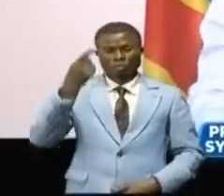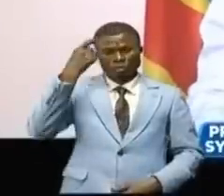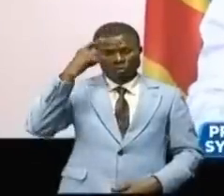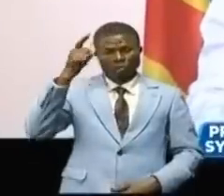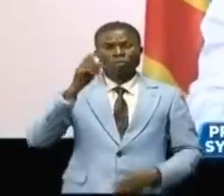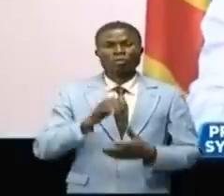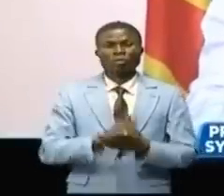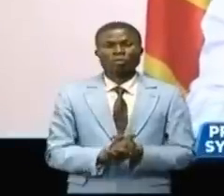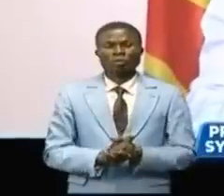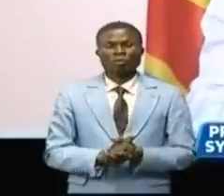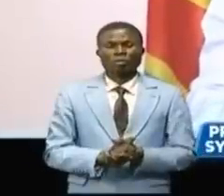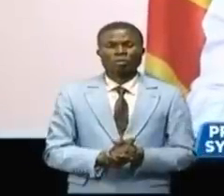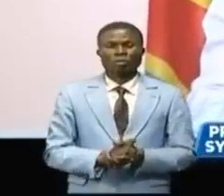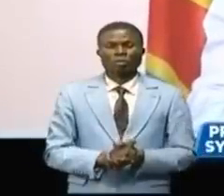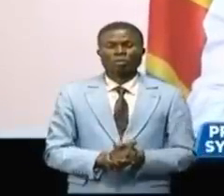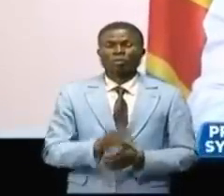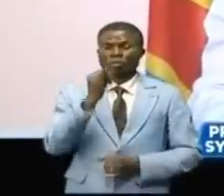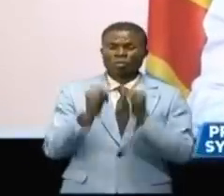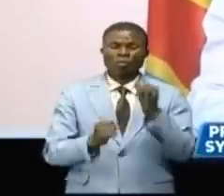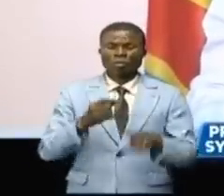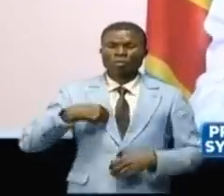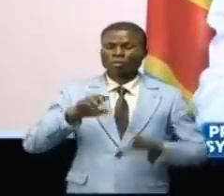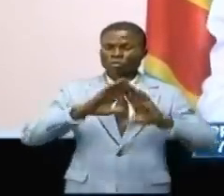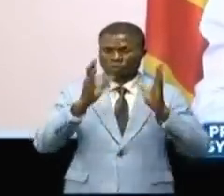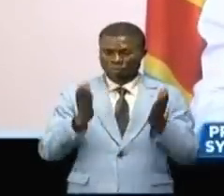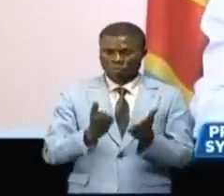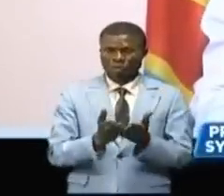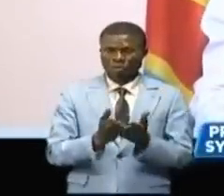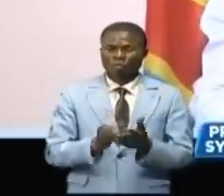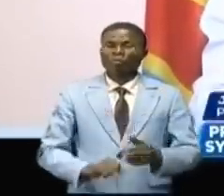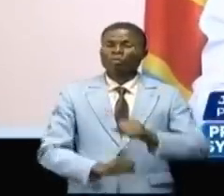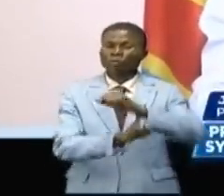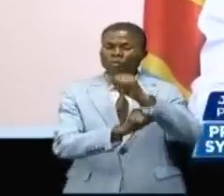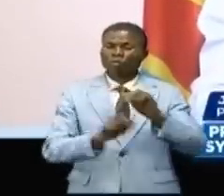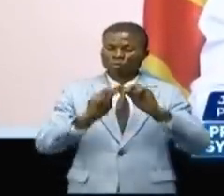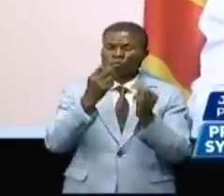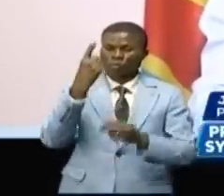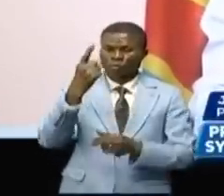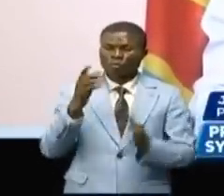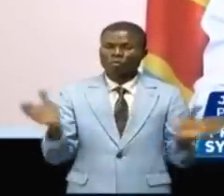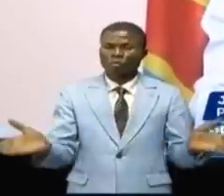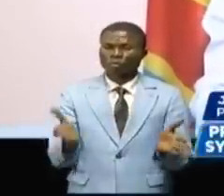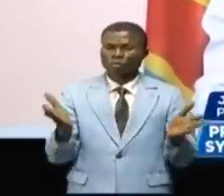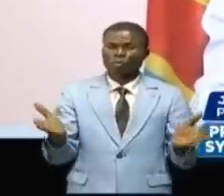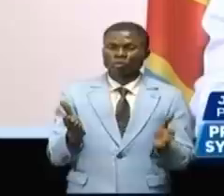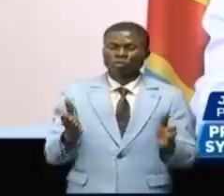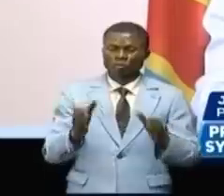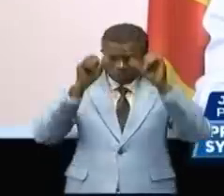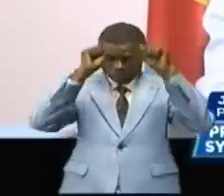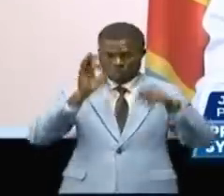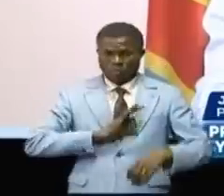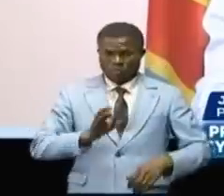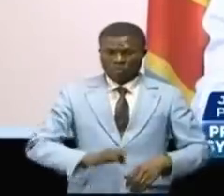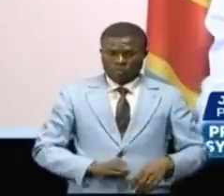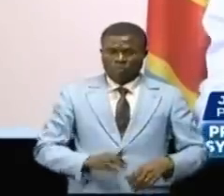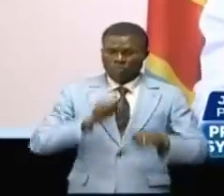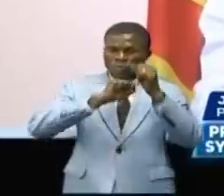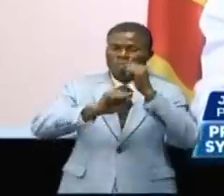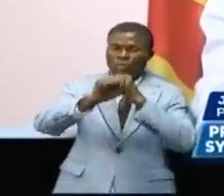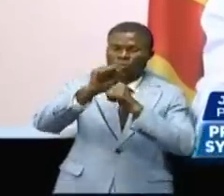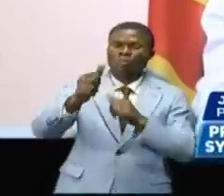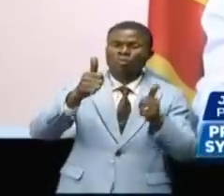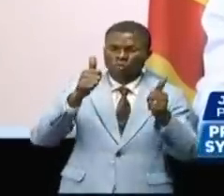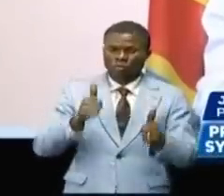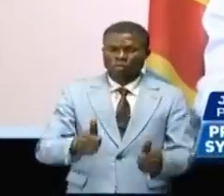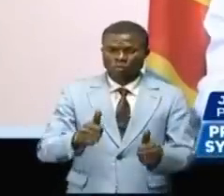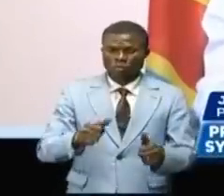Tshilombo. Si nous tous, nous sommes soudés, nous renforcerons le chef de l'État pour sa campagne à venir.